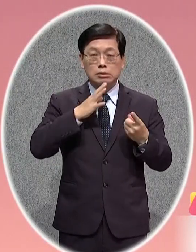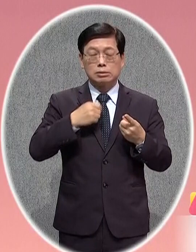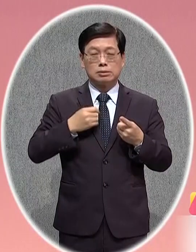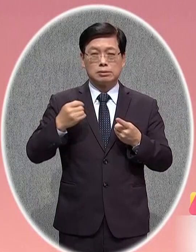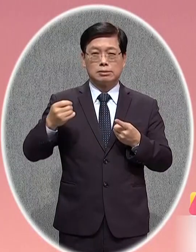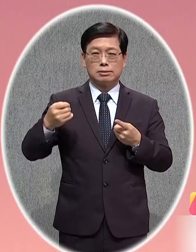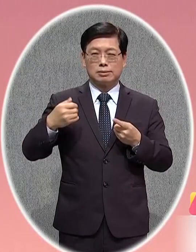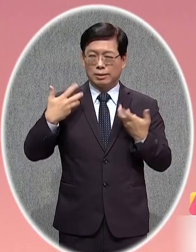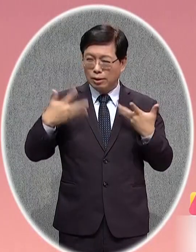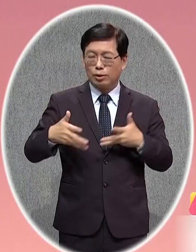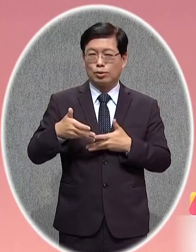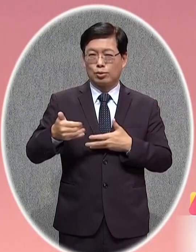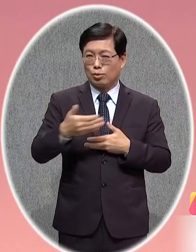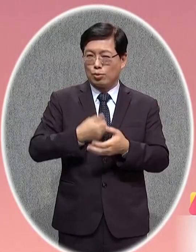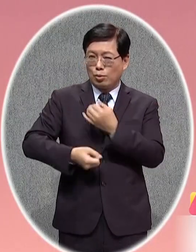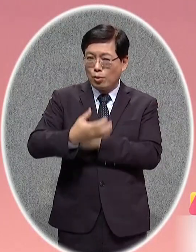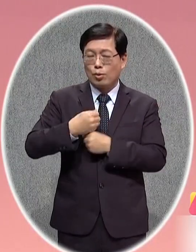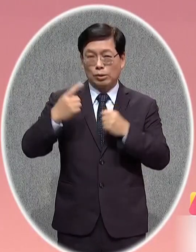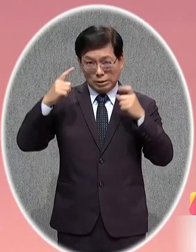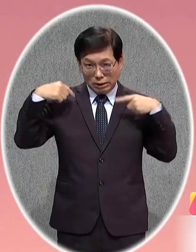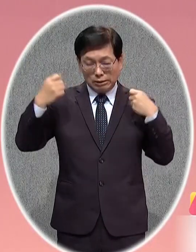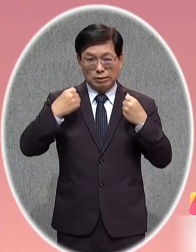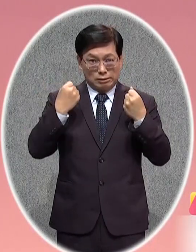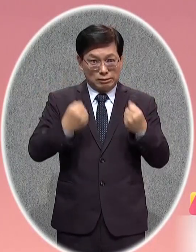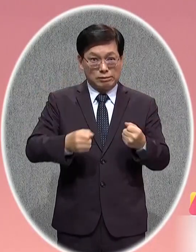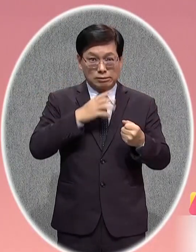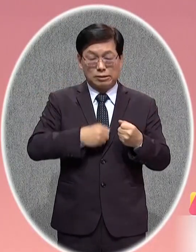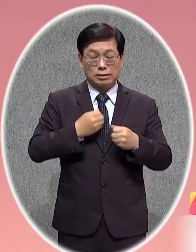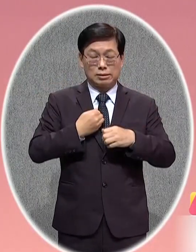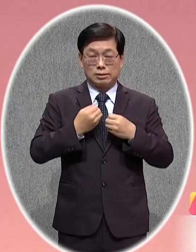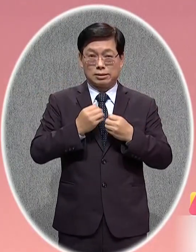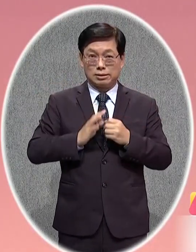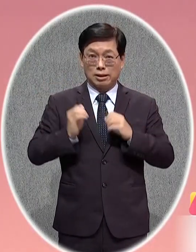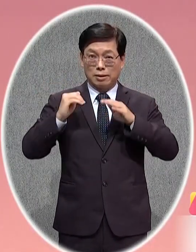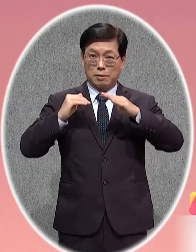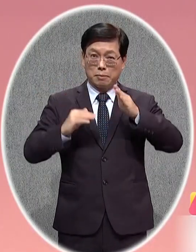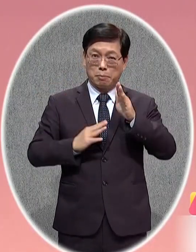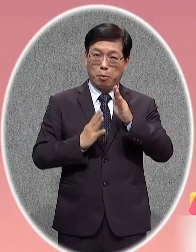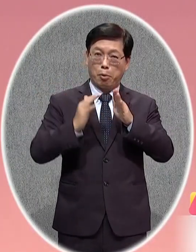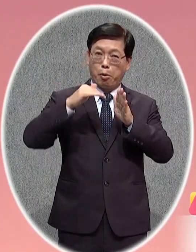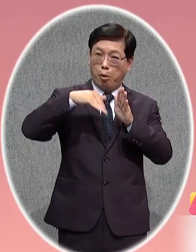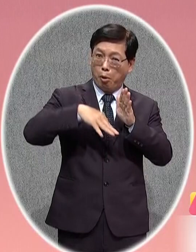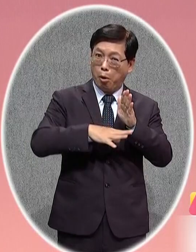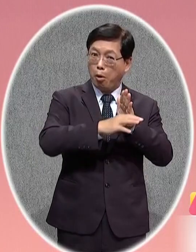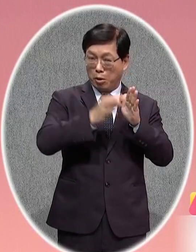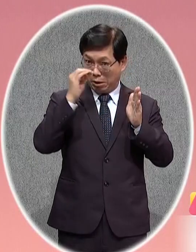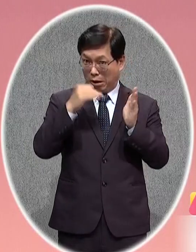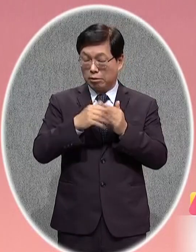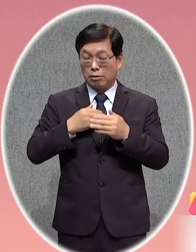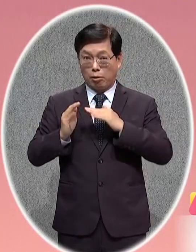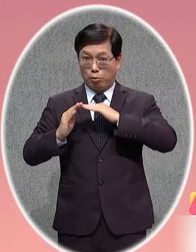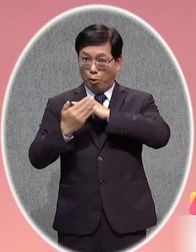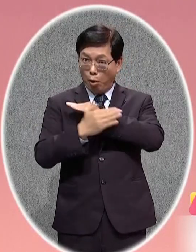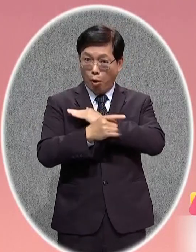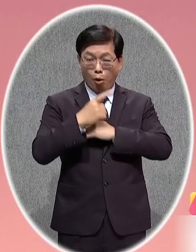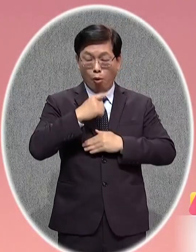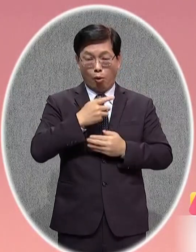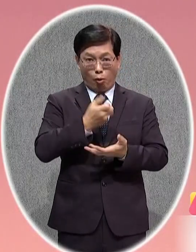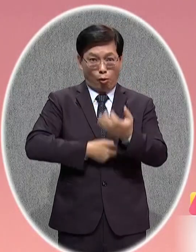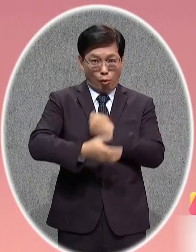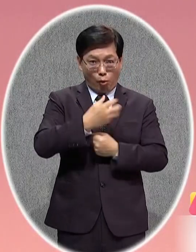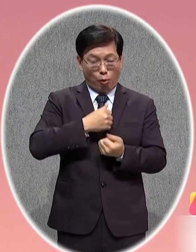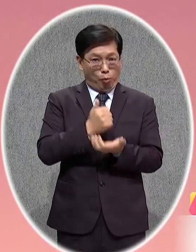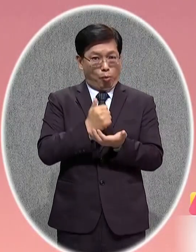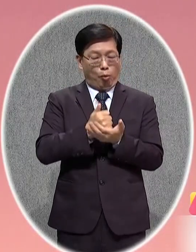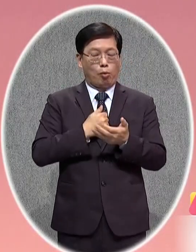网放在藻礁礁体上面，在涨退潮之间看到这些小鲨来到渔民的渔网上